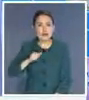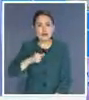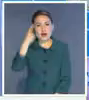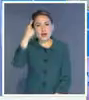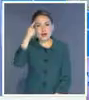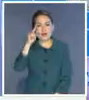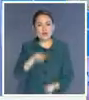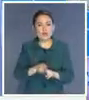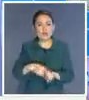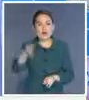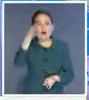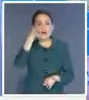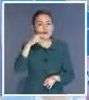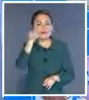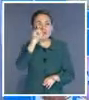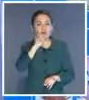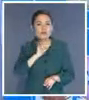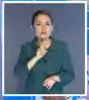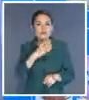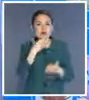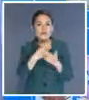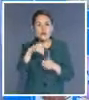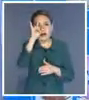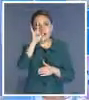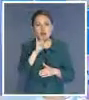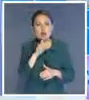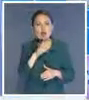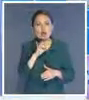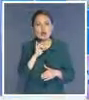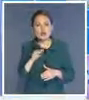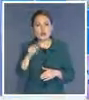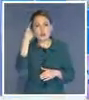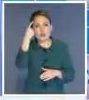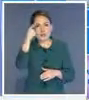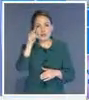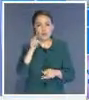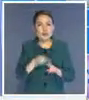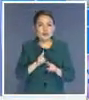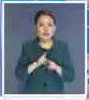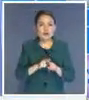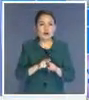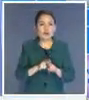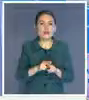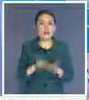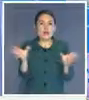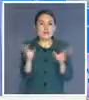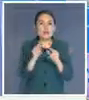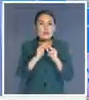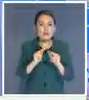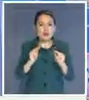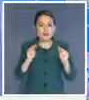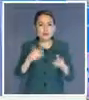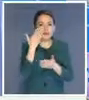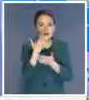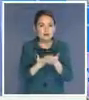тәттілер жейді, солар сияқты қып қалай шығармасқа неге болмайды деген ой болды. Соны өзімнің колледждегі мұғалімдеріме айттым.